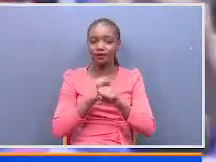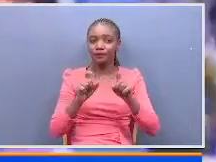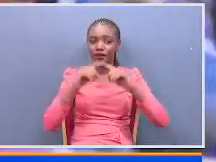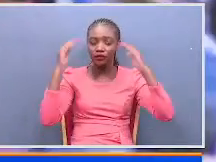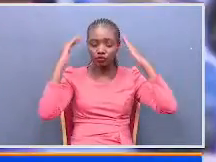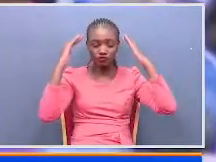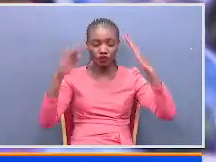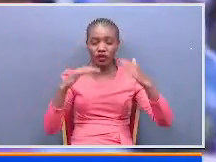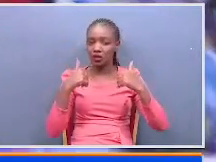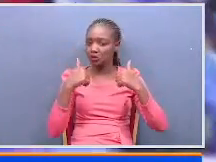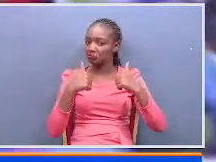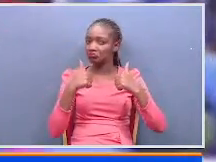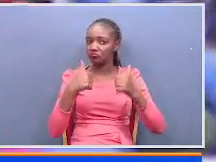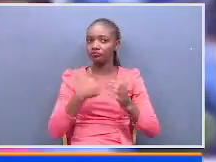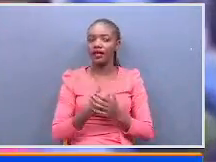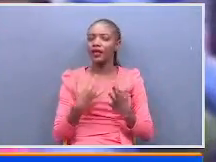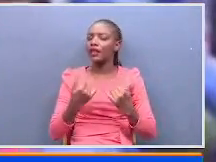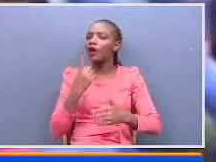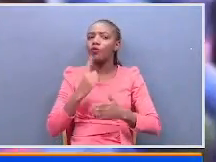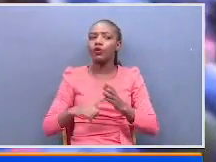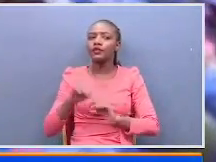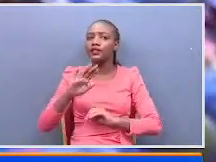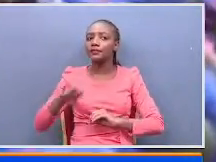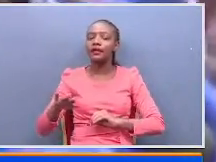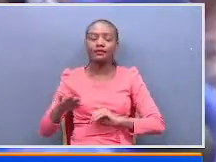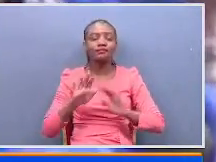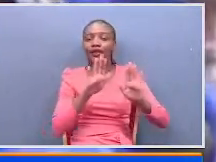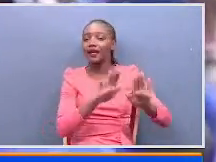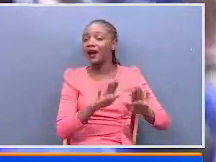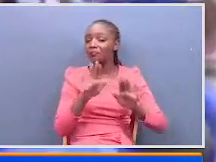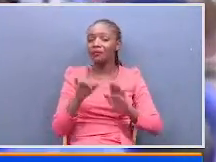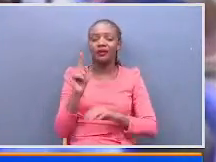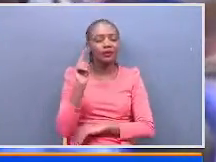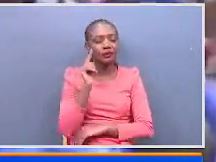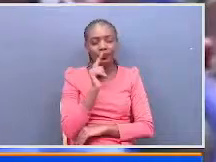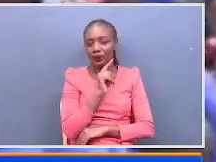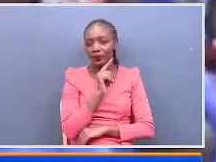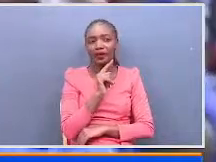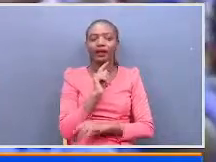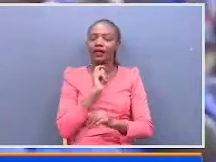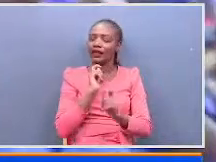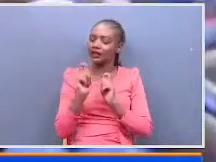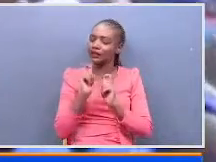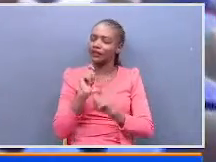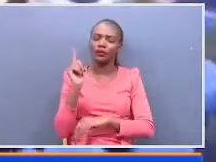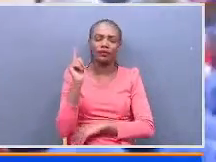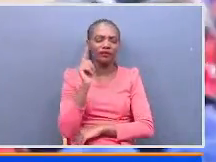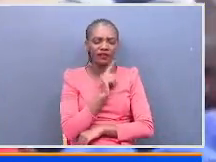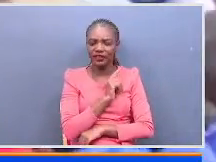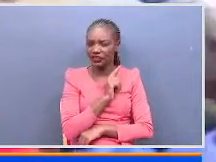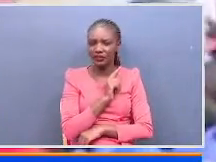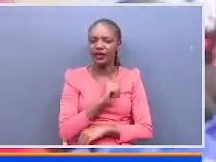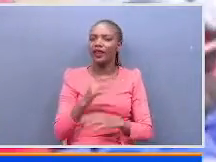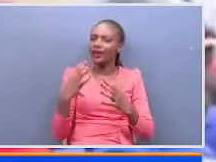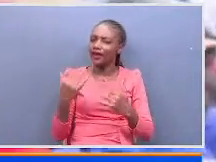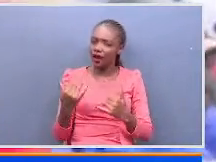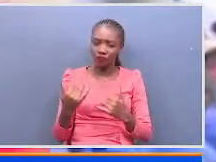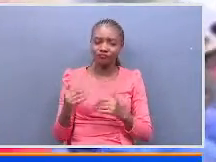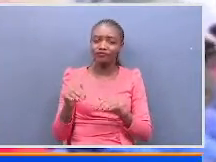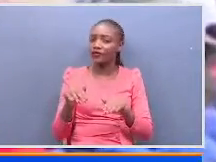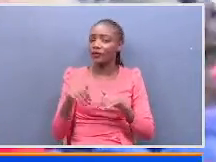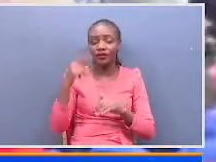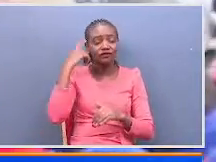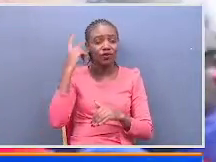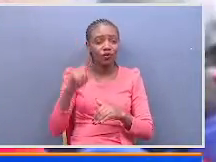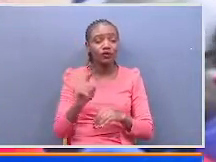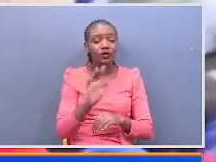Ile imebaki sasa. Campaign tumefanya, interview tumefanya. Ile imebaki ni